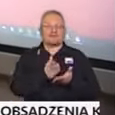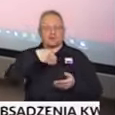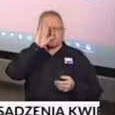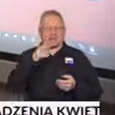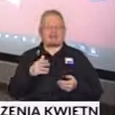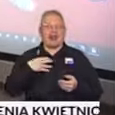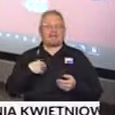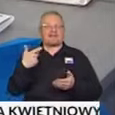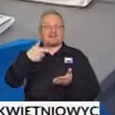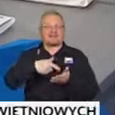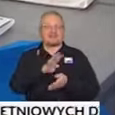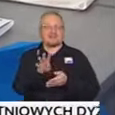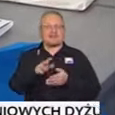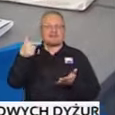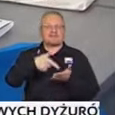lata